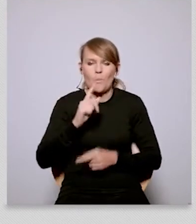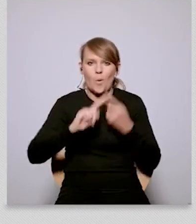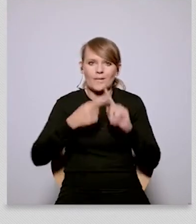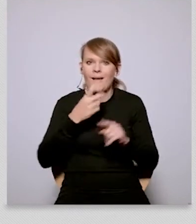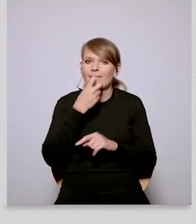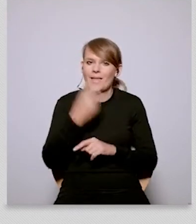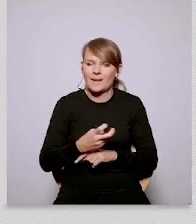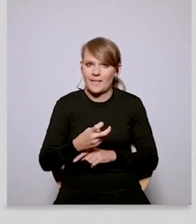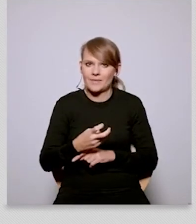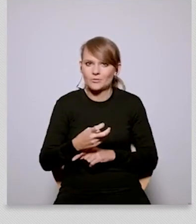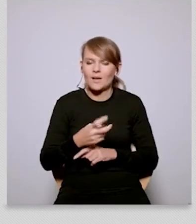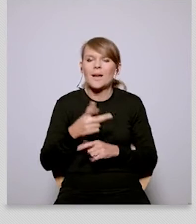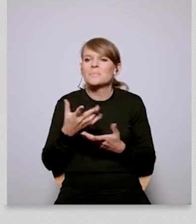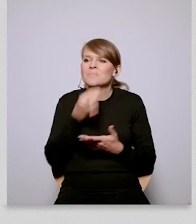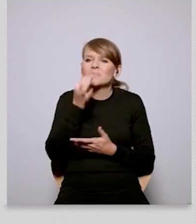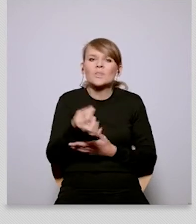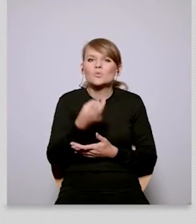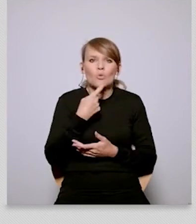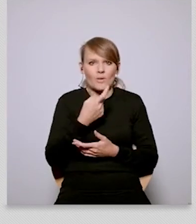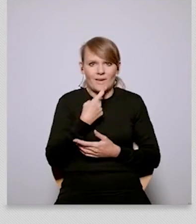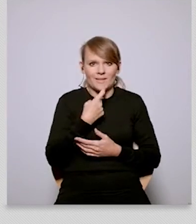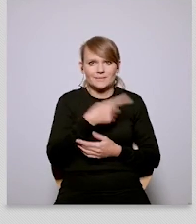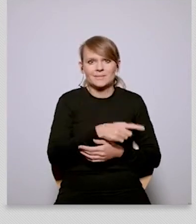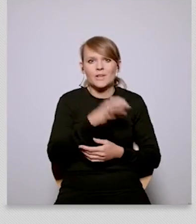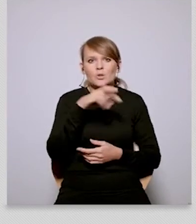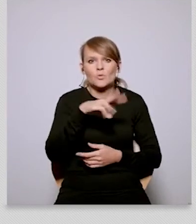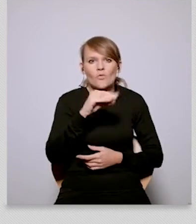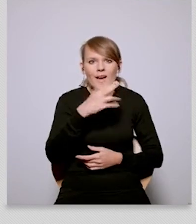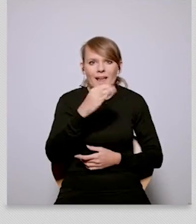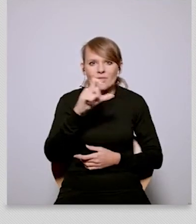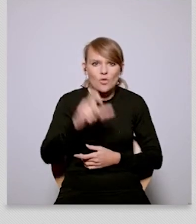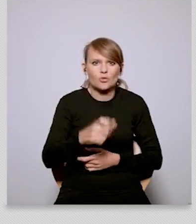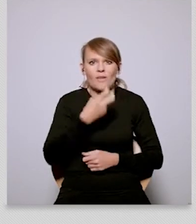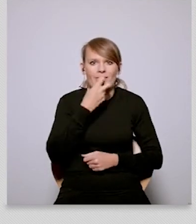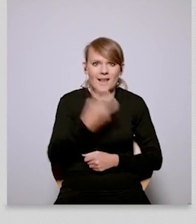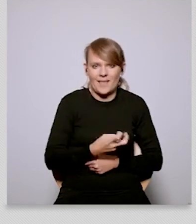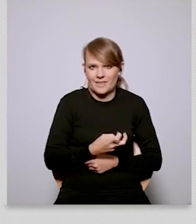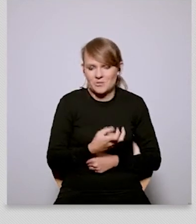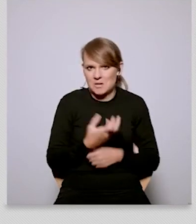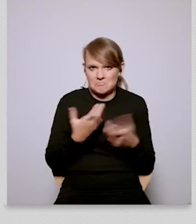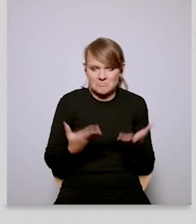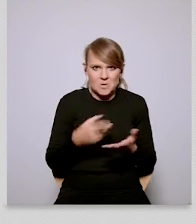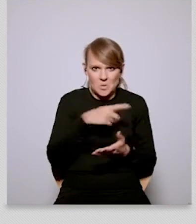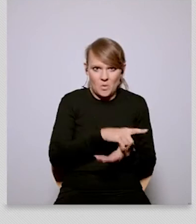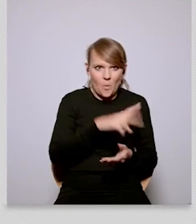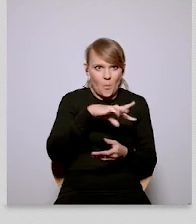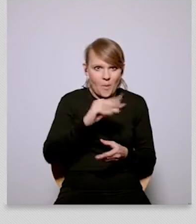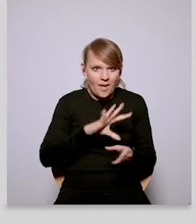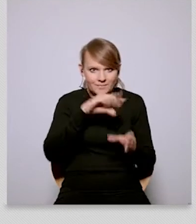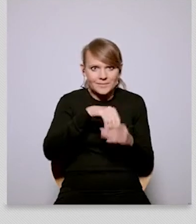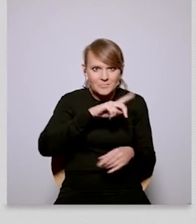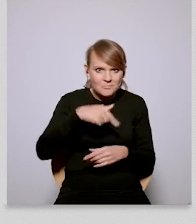to znaczy co to jest w zasadzie suwerenność energetyczna i czy to jest coś o co w ramach Unii Europejskiej powinniśmy